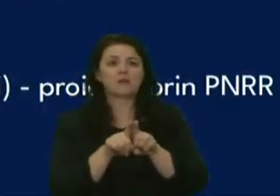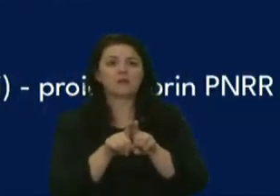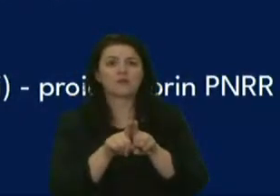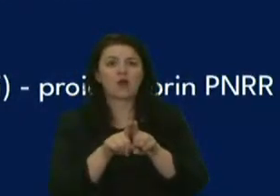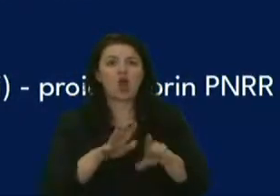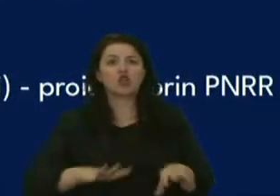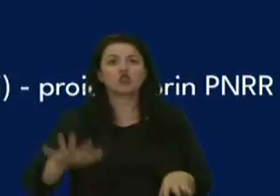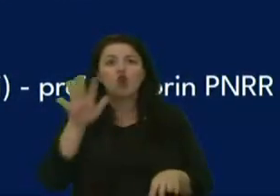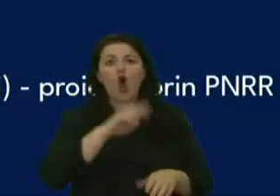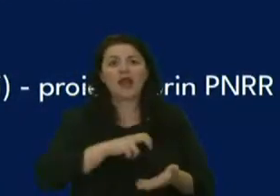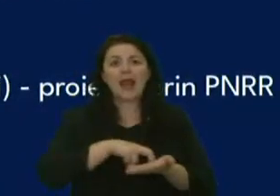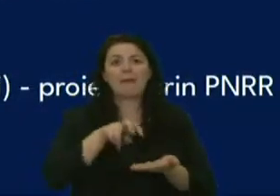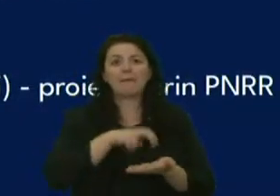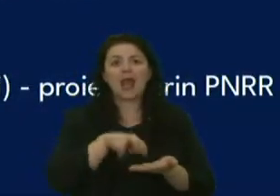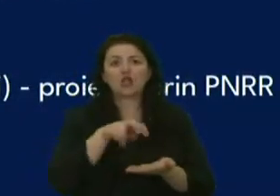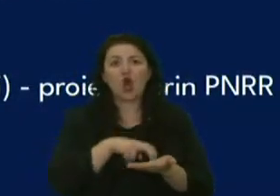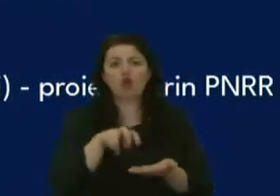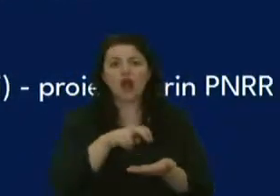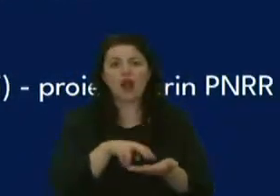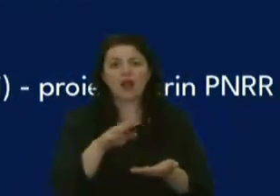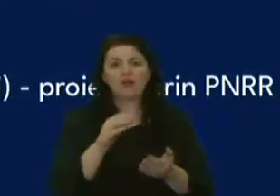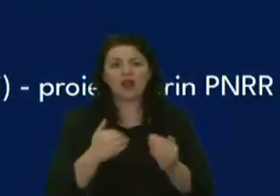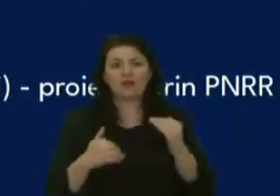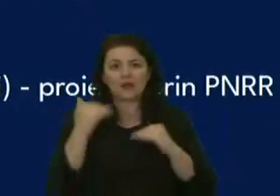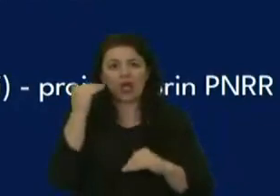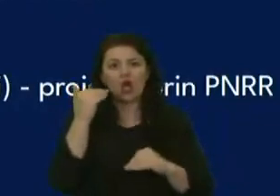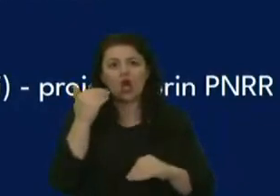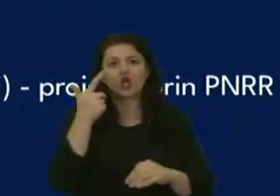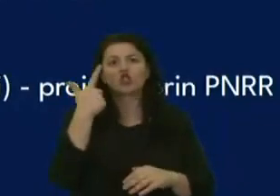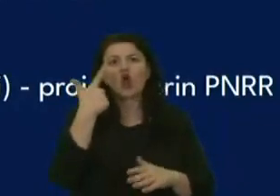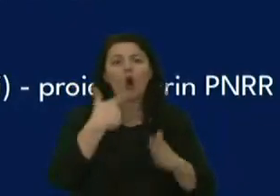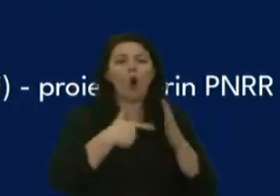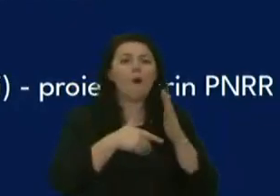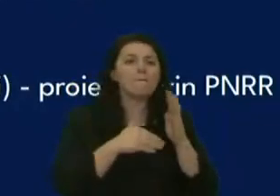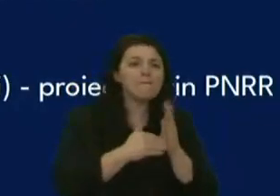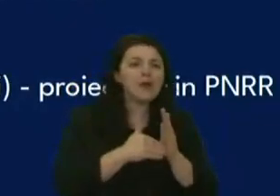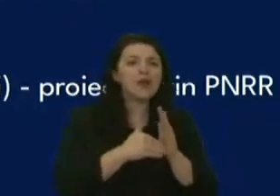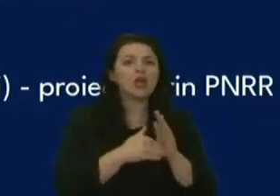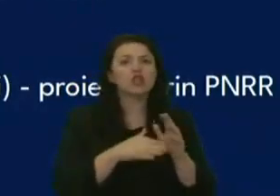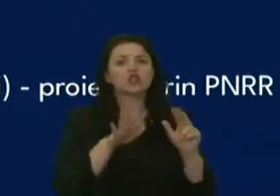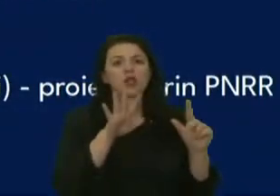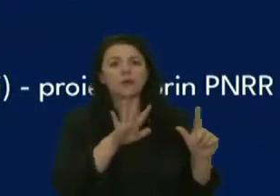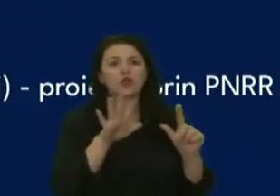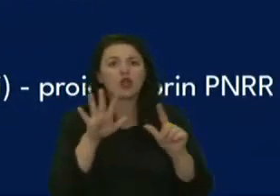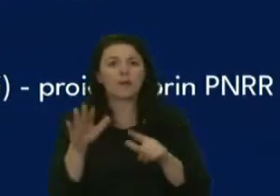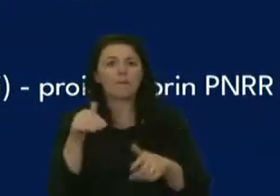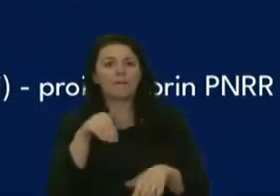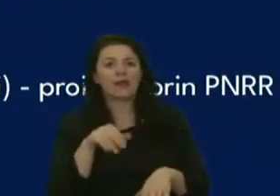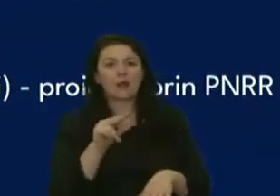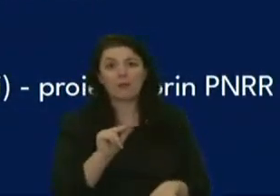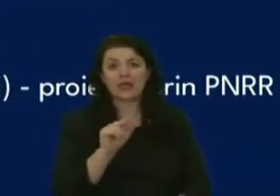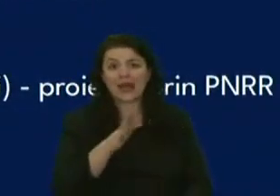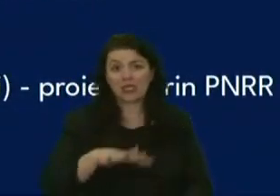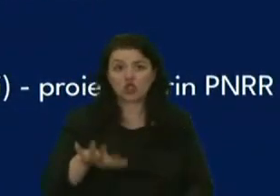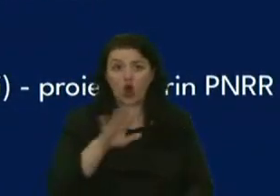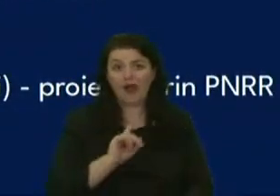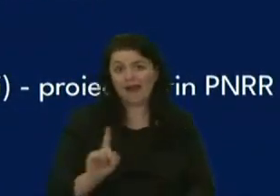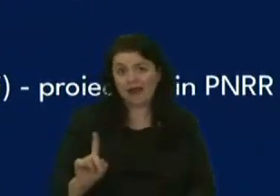zonele pietonale vor crește cu 2770 m p în zona